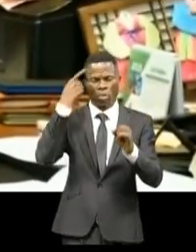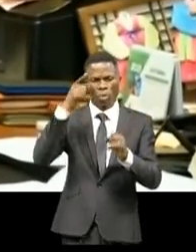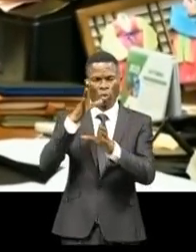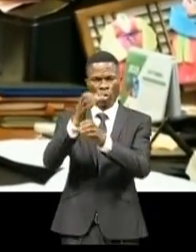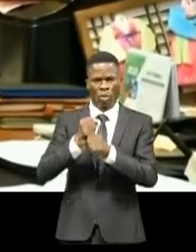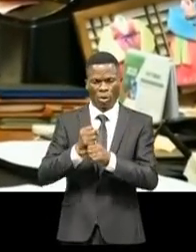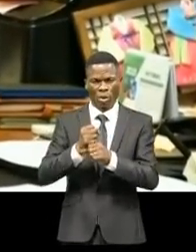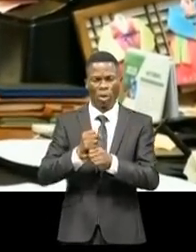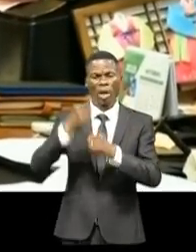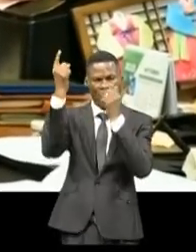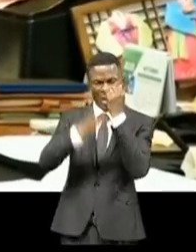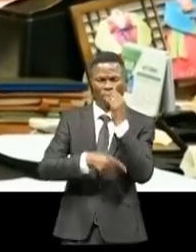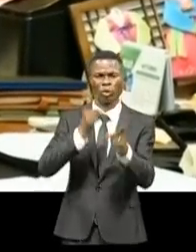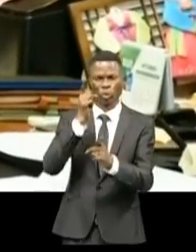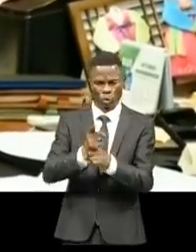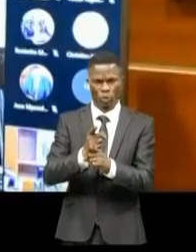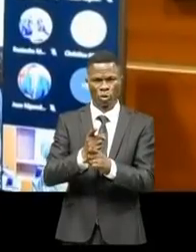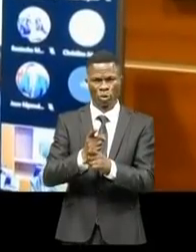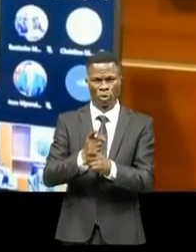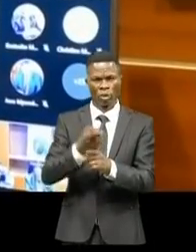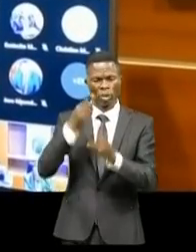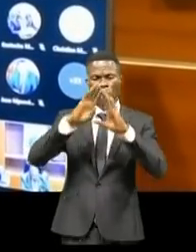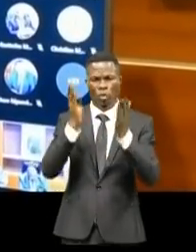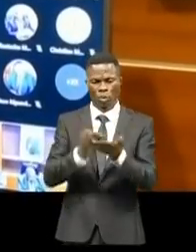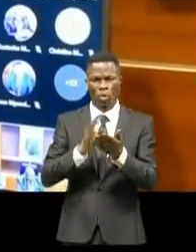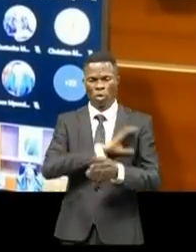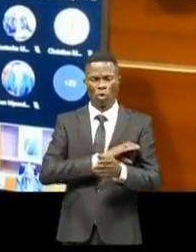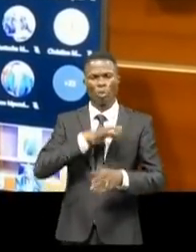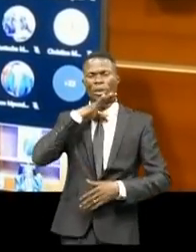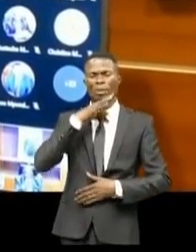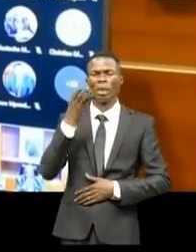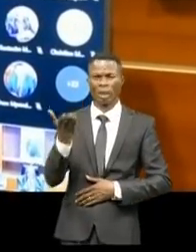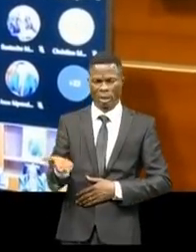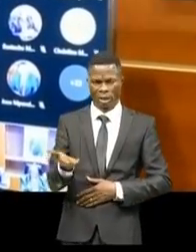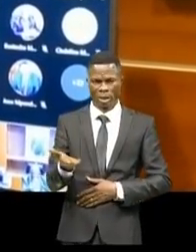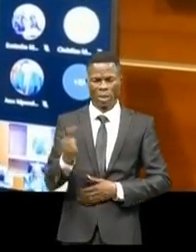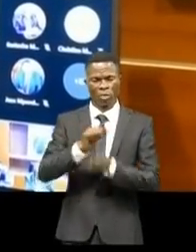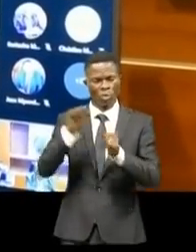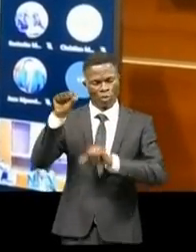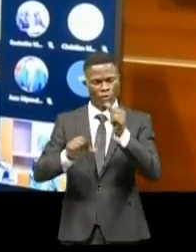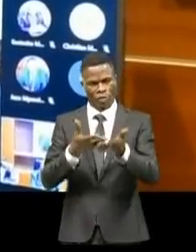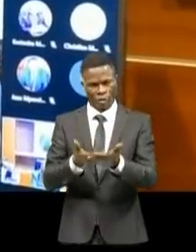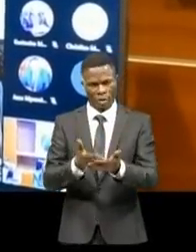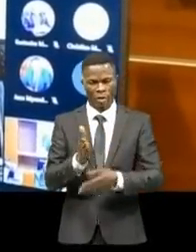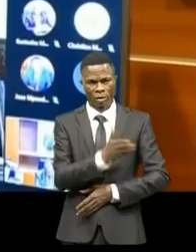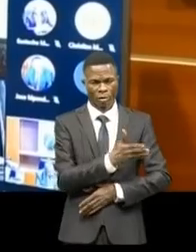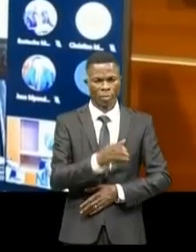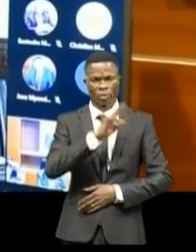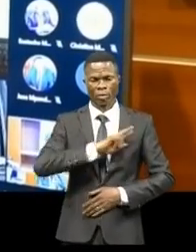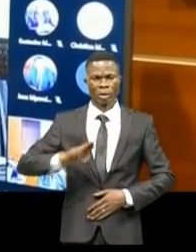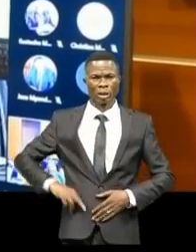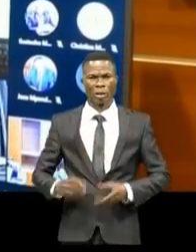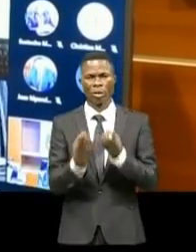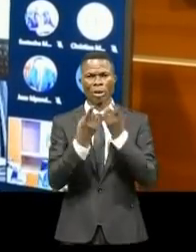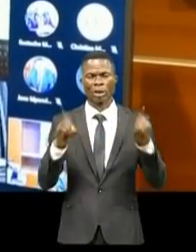obtenir des sanctions exemplaires pour tous ceux qui se sont illustrés dans ces abominables pratiques. La République